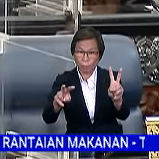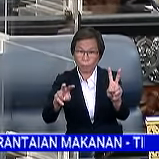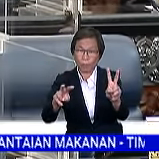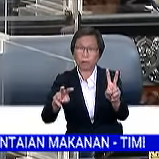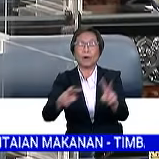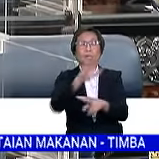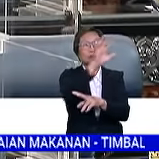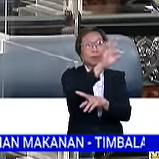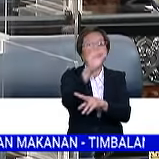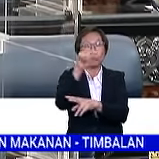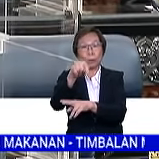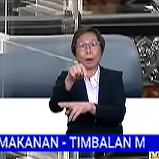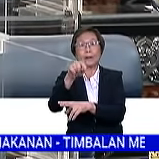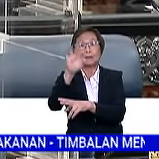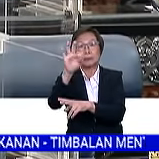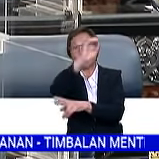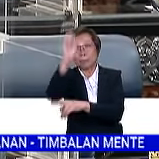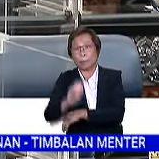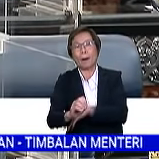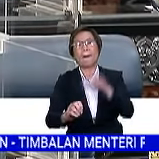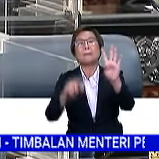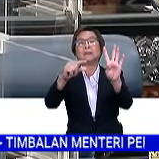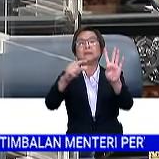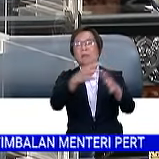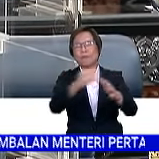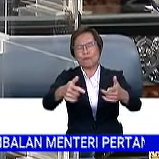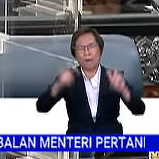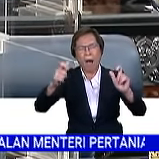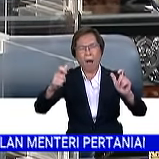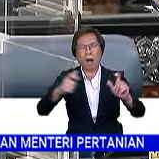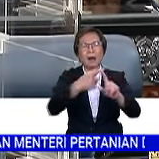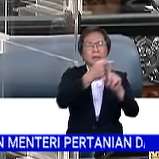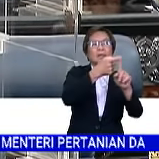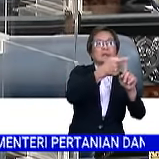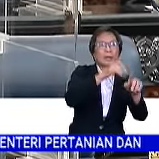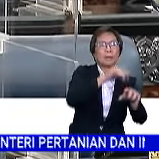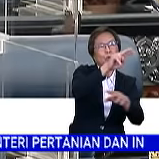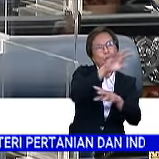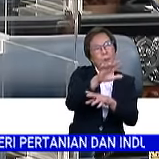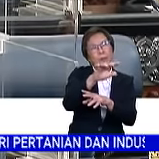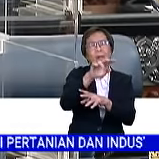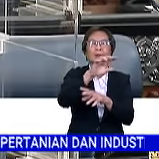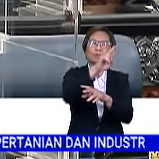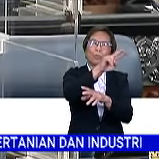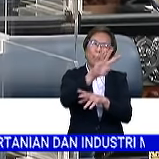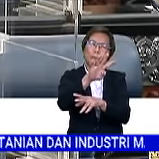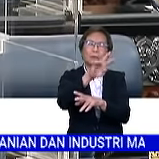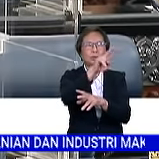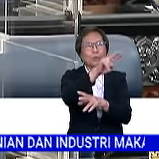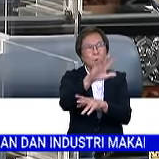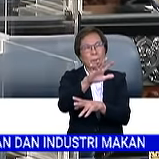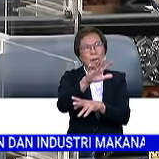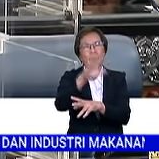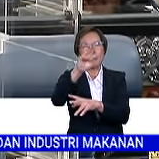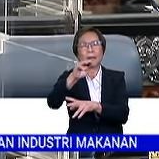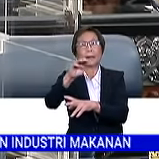96.9% mestilah 4G dengan tahap kelajuannya antara daripada 25 sekitar 24-25